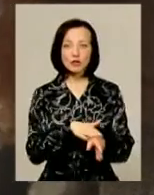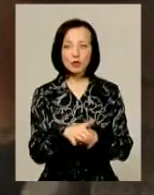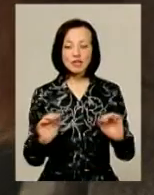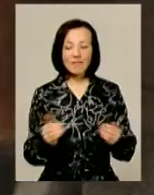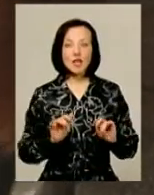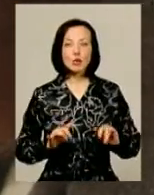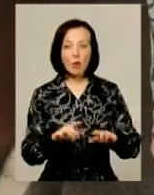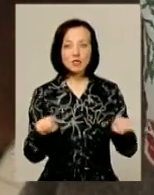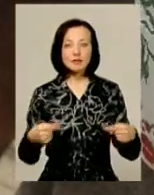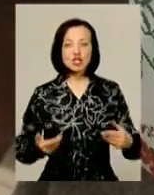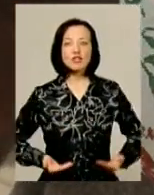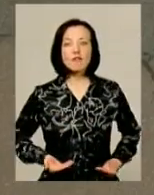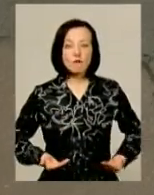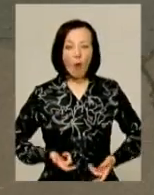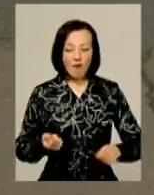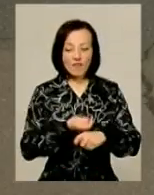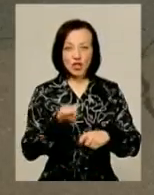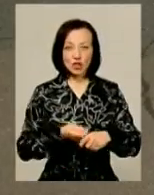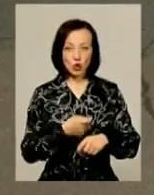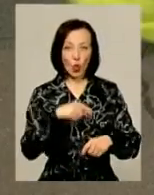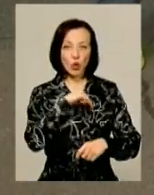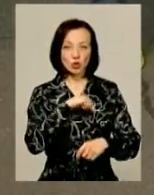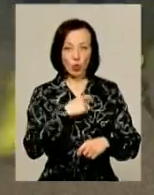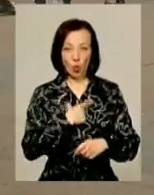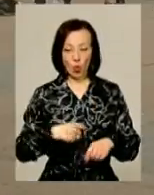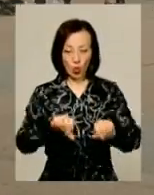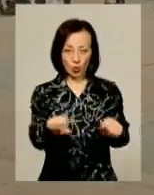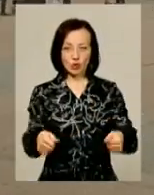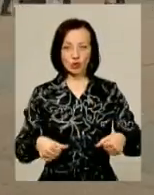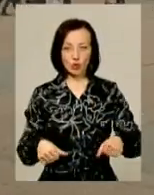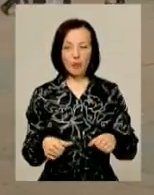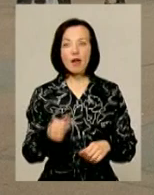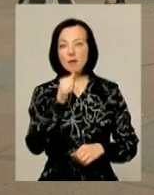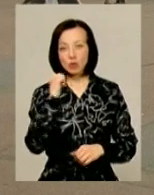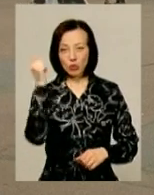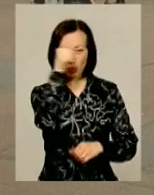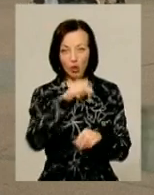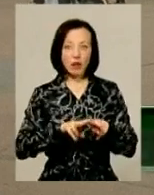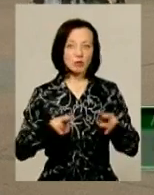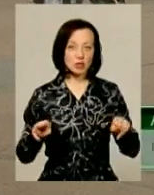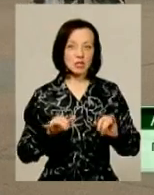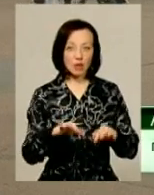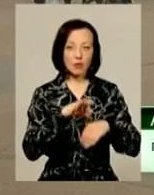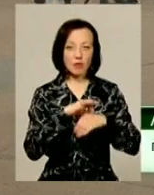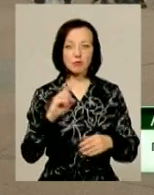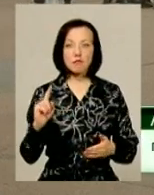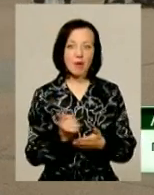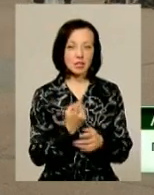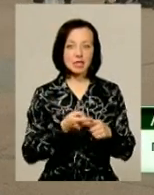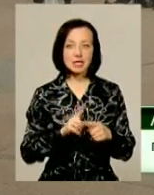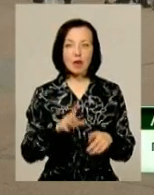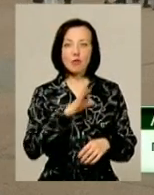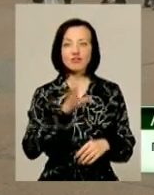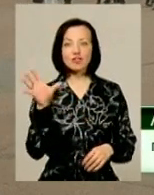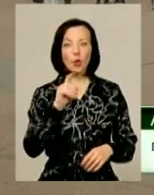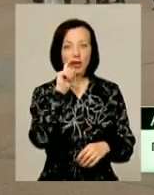флешмоб «Створювали живу вишиту сорочку». Долучились усі охочі. Минулого року так, ми проводили аналогічний захід, проводили це вперше, тоді це ще був